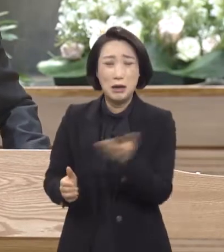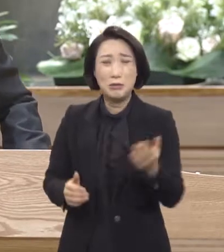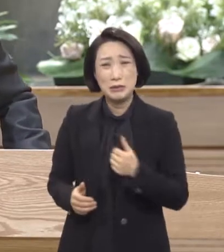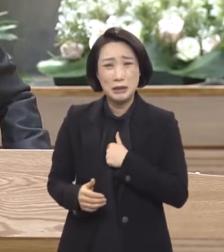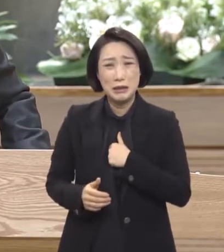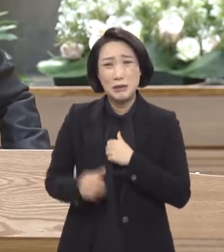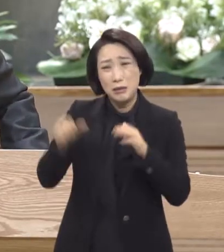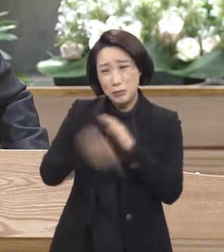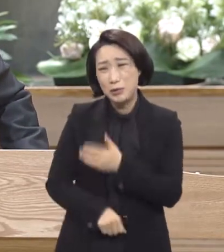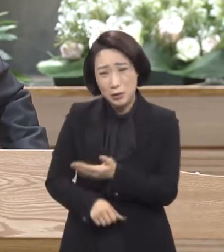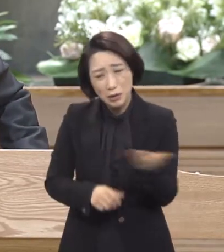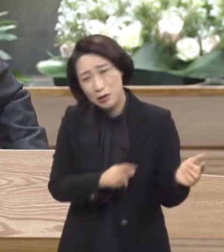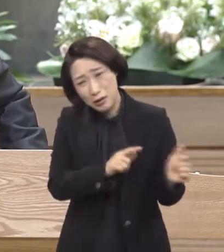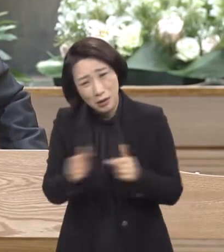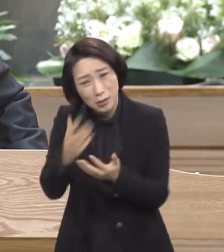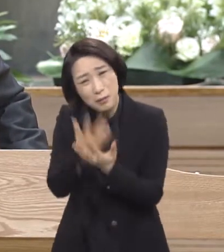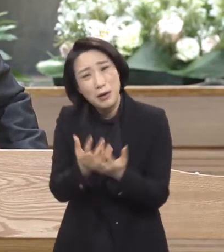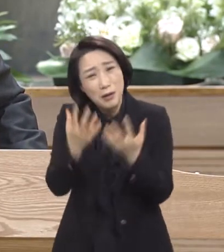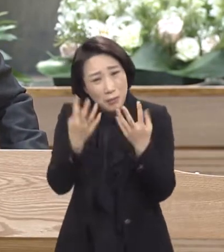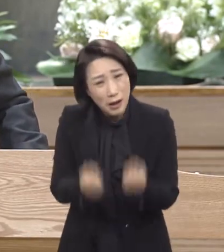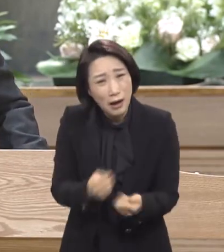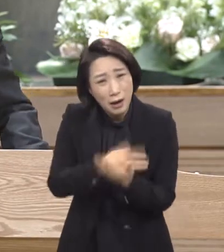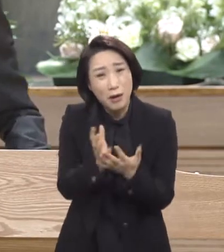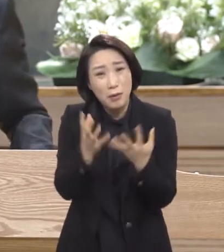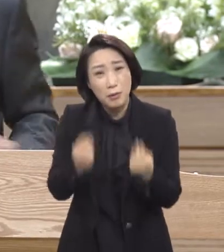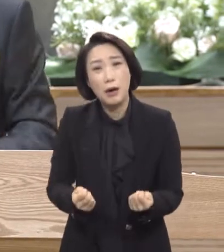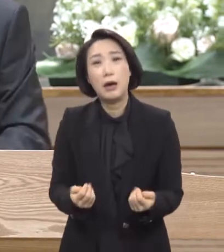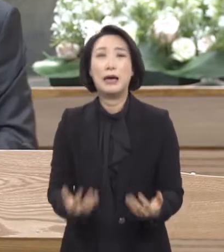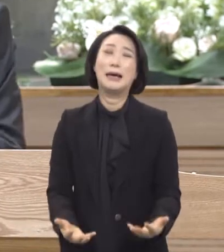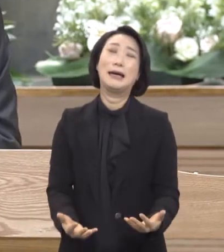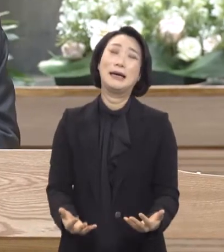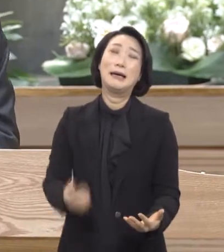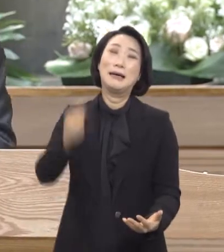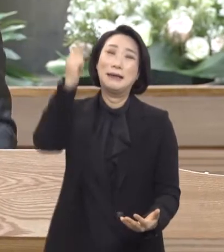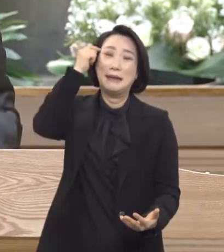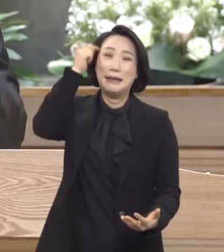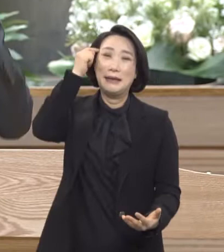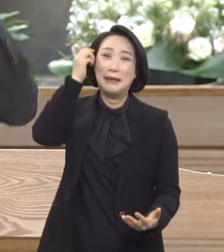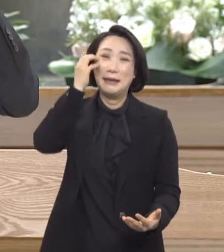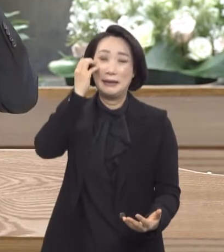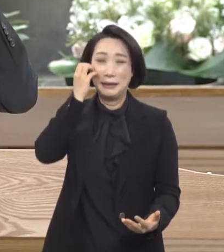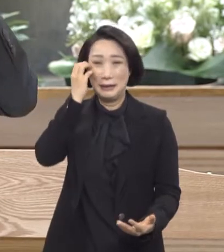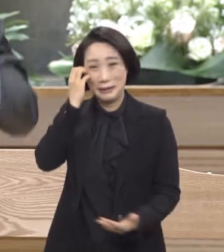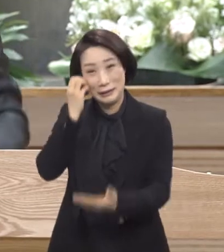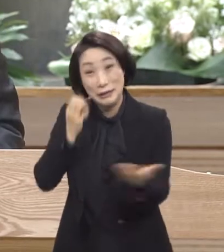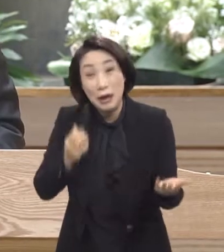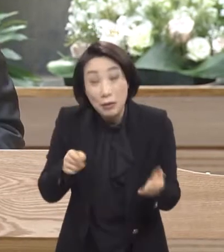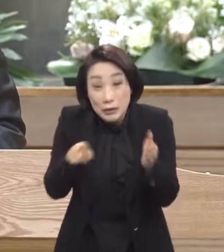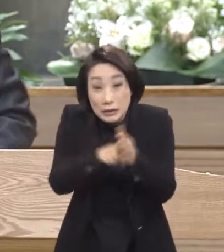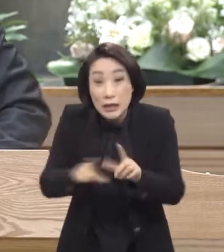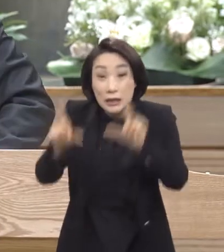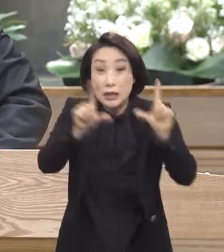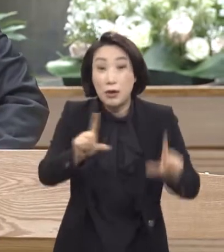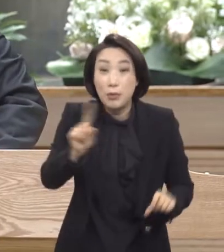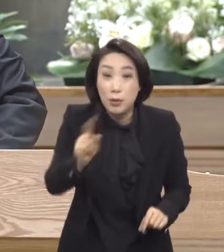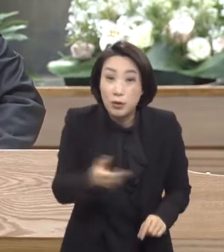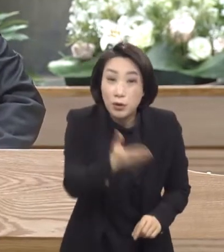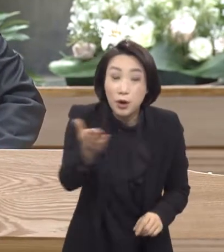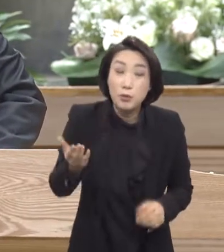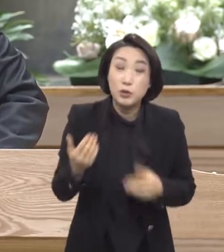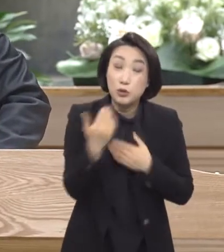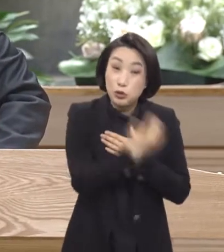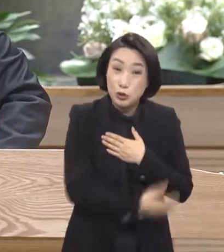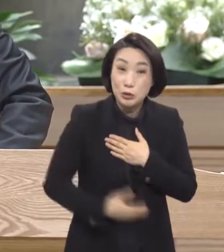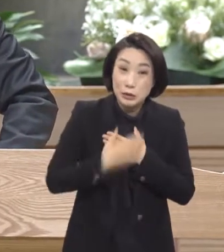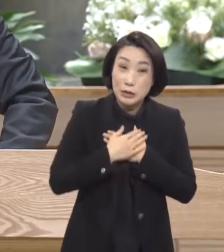무너지고 그러느냐 그 말이요. 이게 왜 그럴까요? 신앙생활 자체를